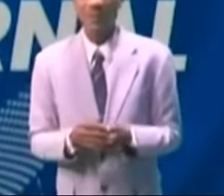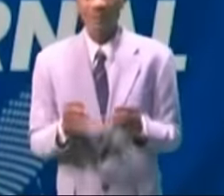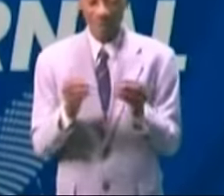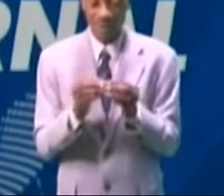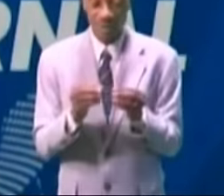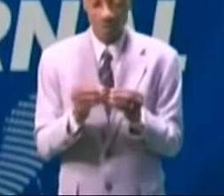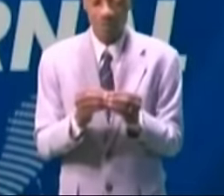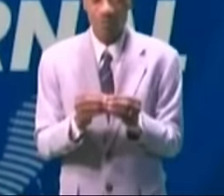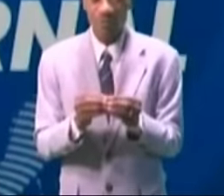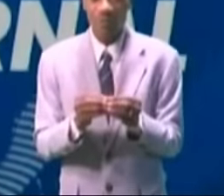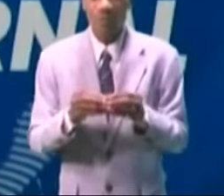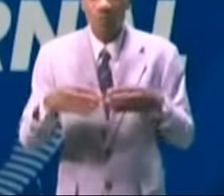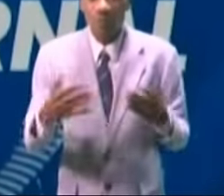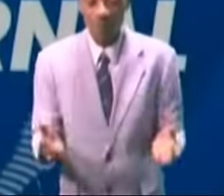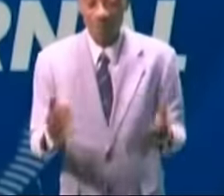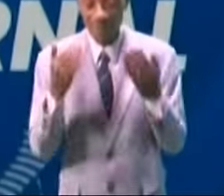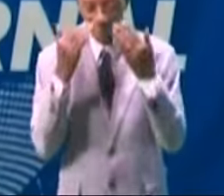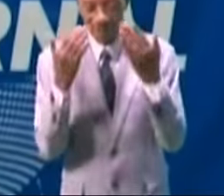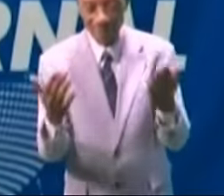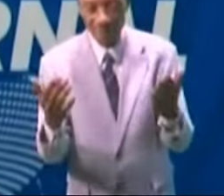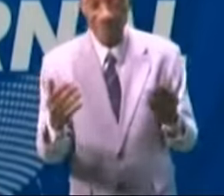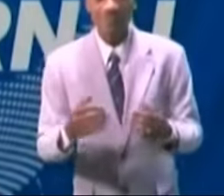parle dans ses reportages.